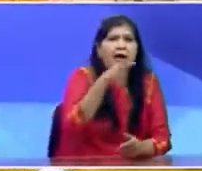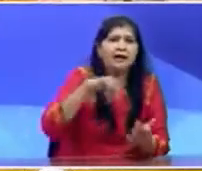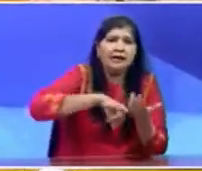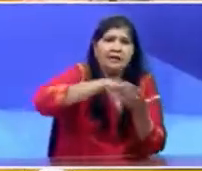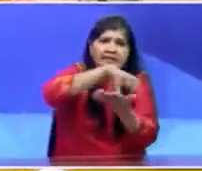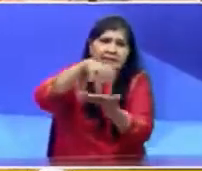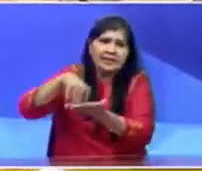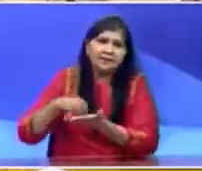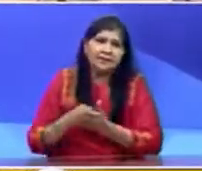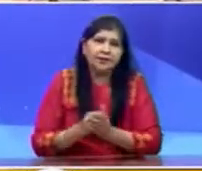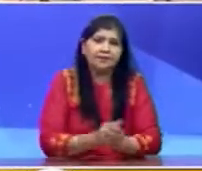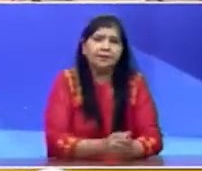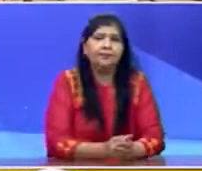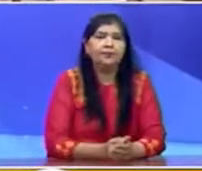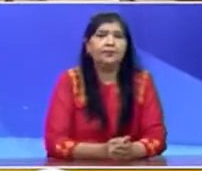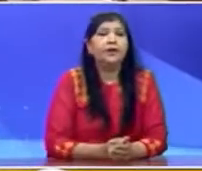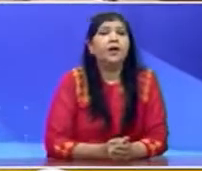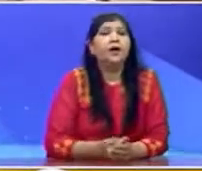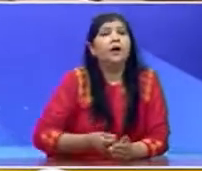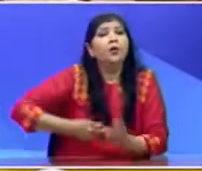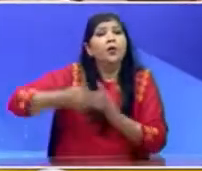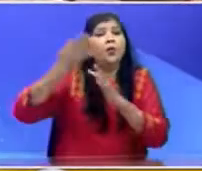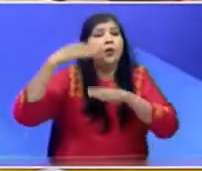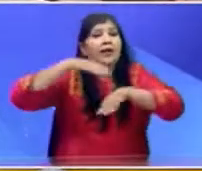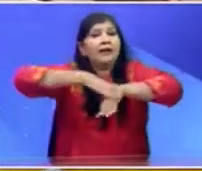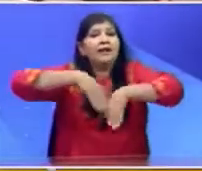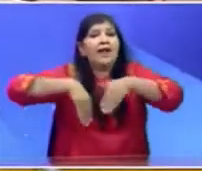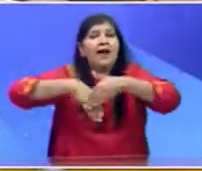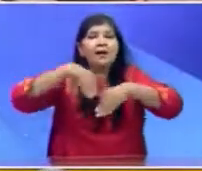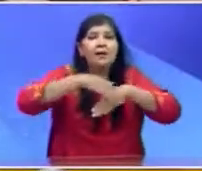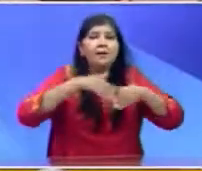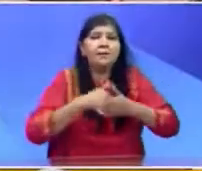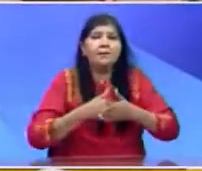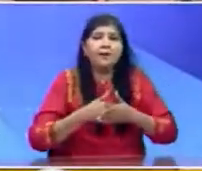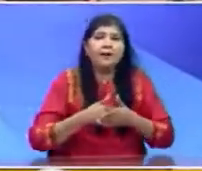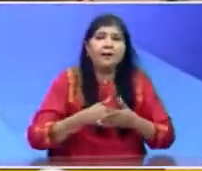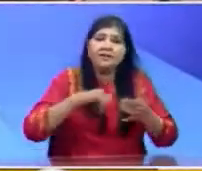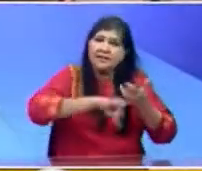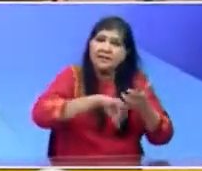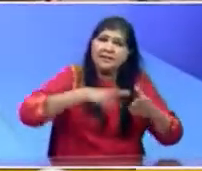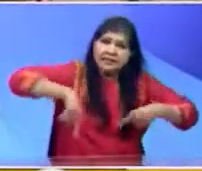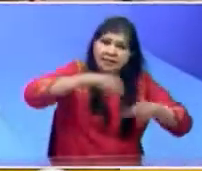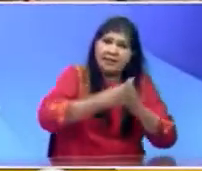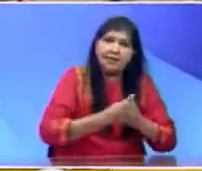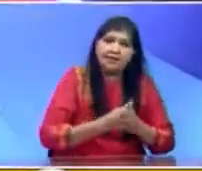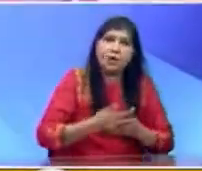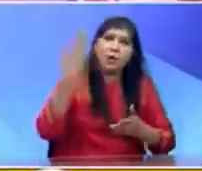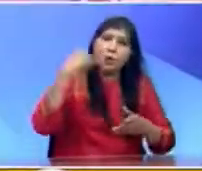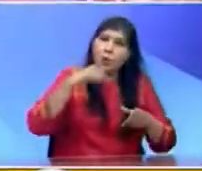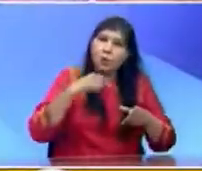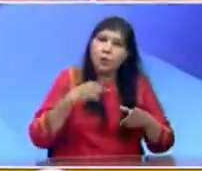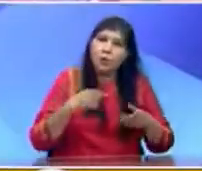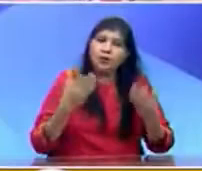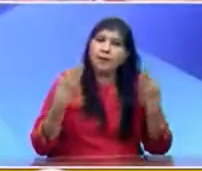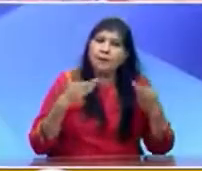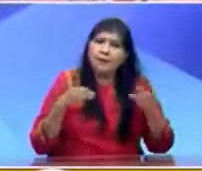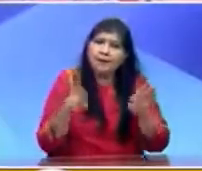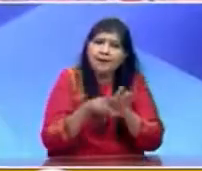में आदिवासी समाज के भी कई पारंपरिक मेले होते हैं। इनमें से कुछ